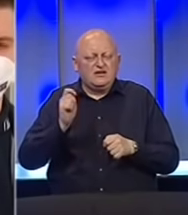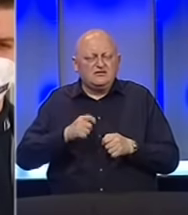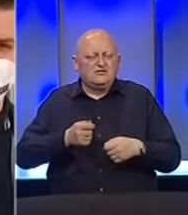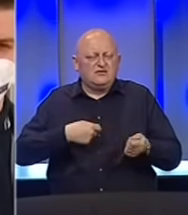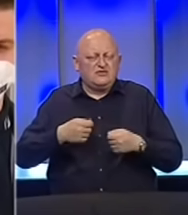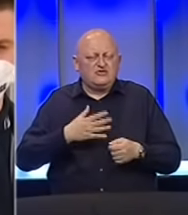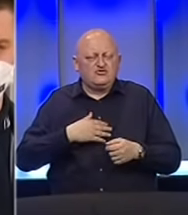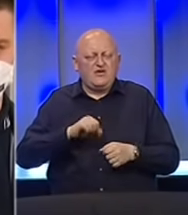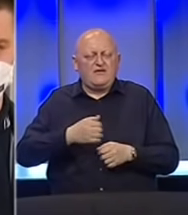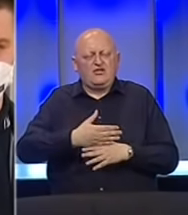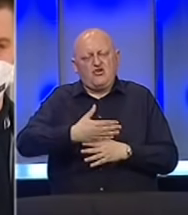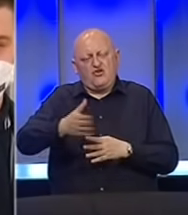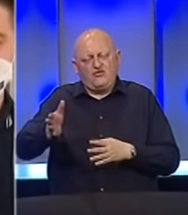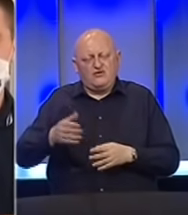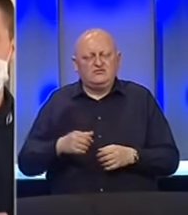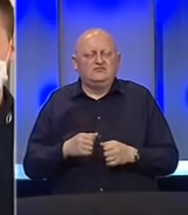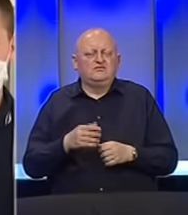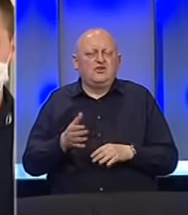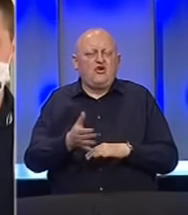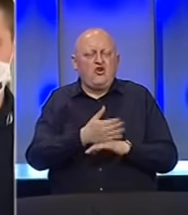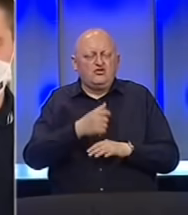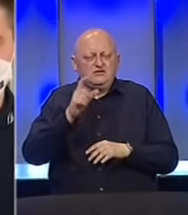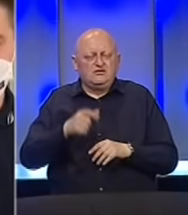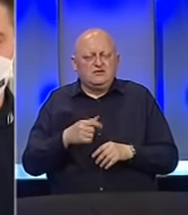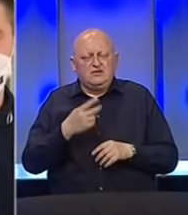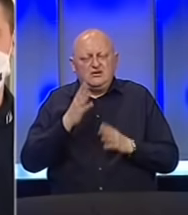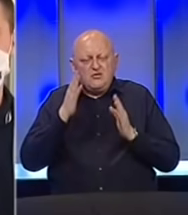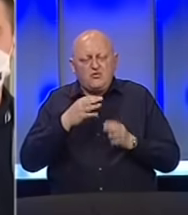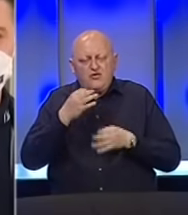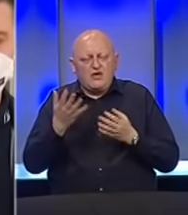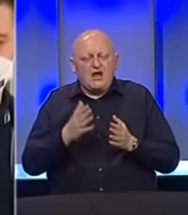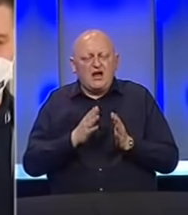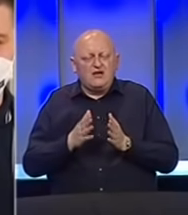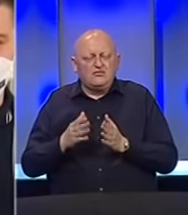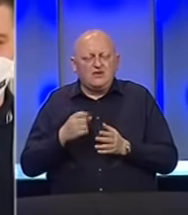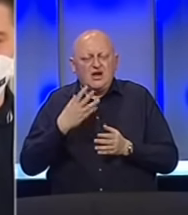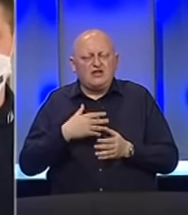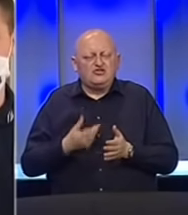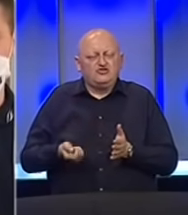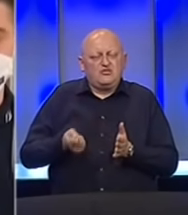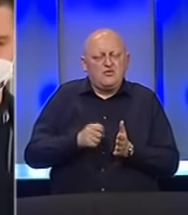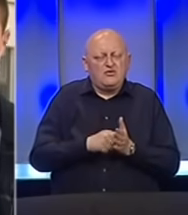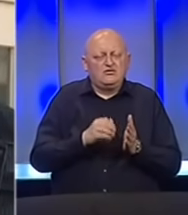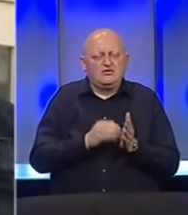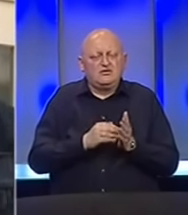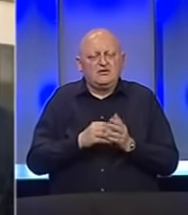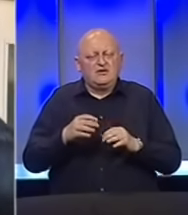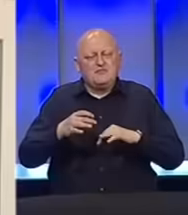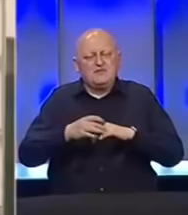trgovci su svoje vrata otvorili mušterijama. Odlučili smo se provjeriti kakva je procedura kad želimo kupiti, na primjer,